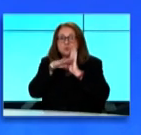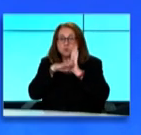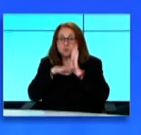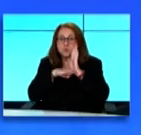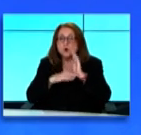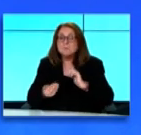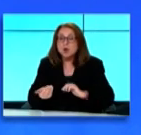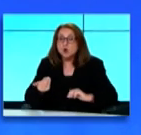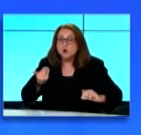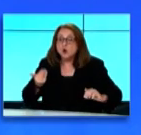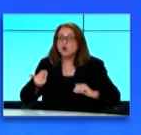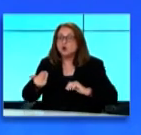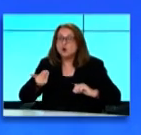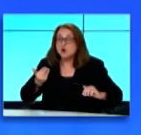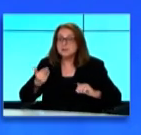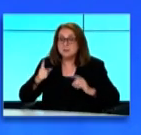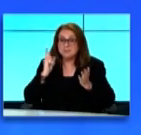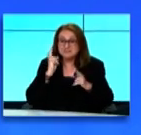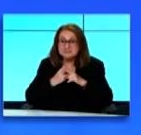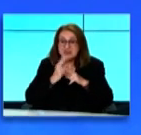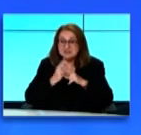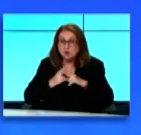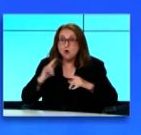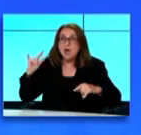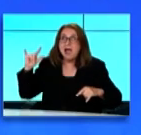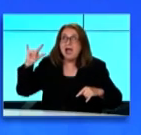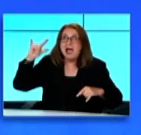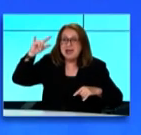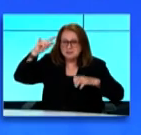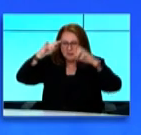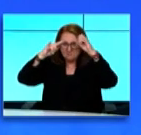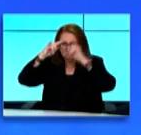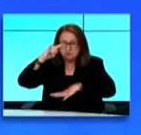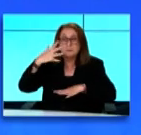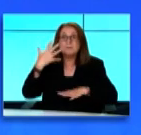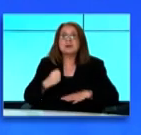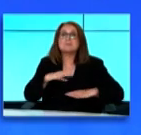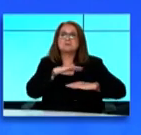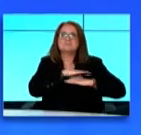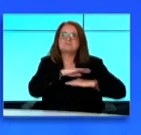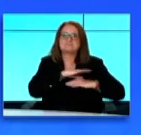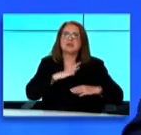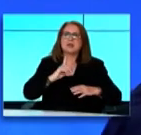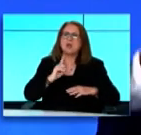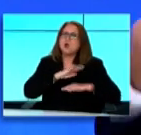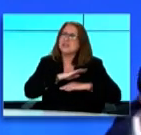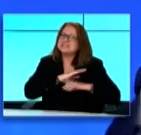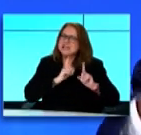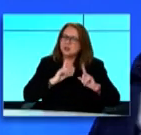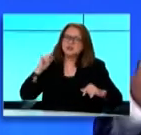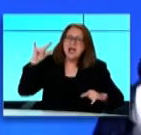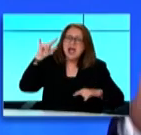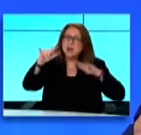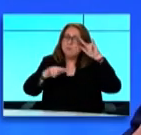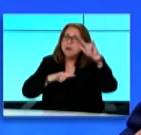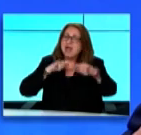κάνουμε γρήγορη προσβολή της φωτιάς από τον αέρα. Να έχουμε δηλαδή έναν ικανό στόλο εναερίων μέσων που να μπορούν να πετάνε